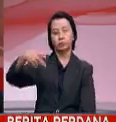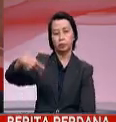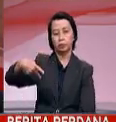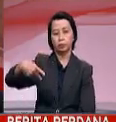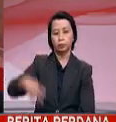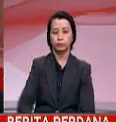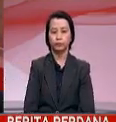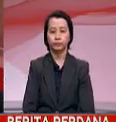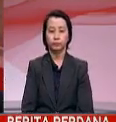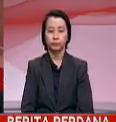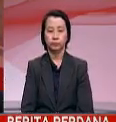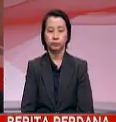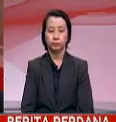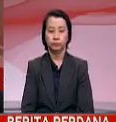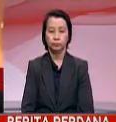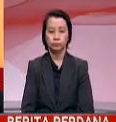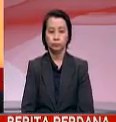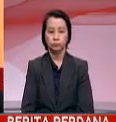ditetapkan.